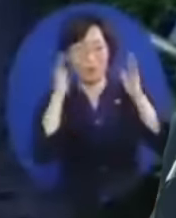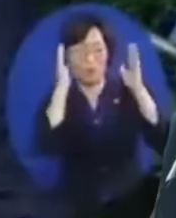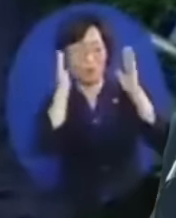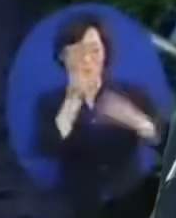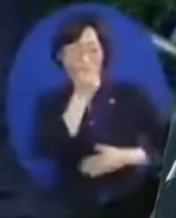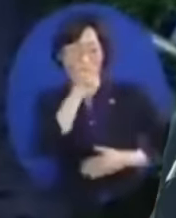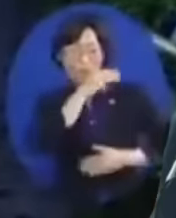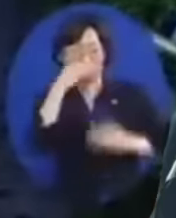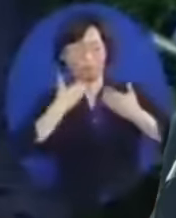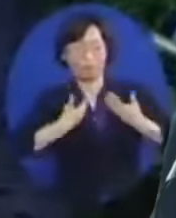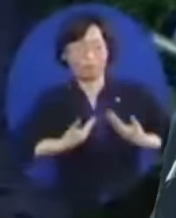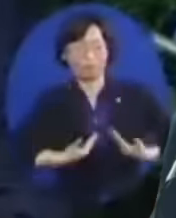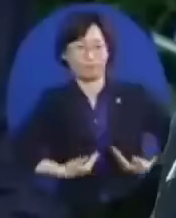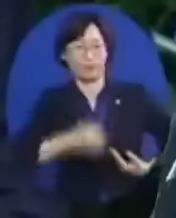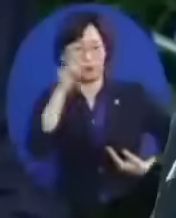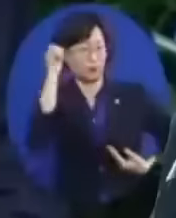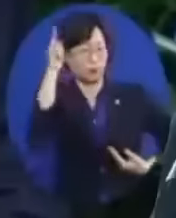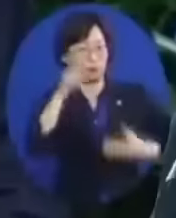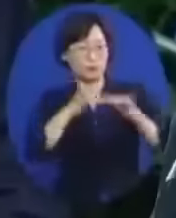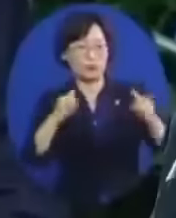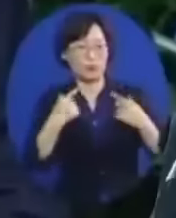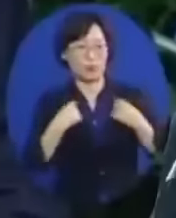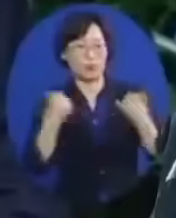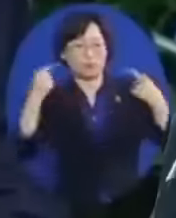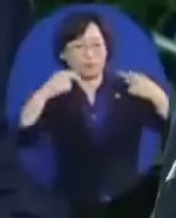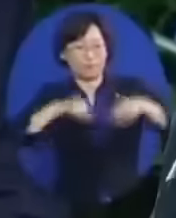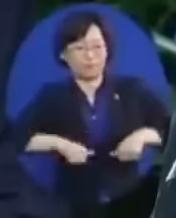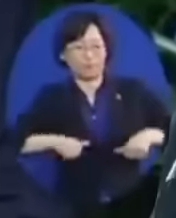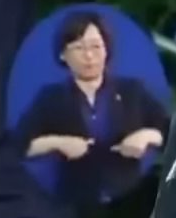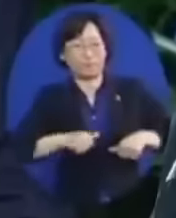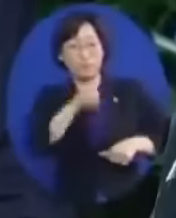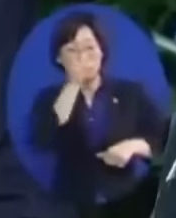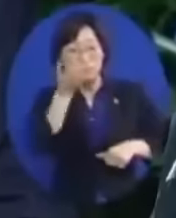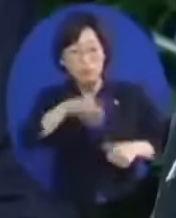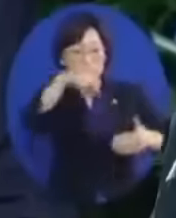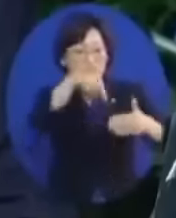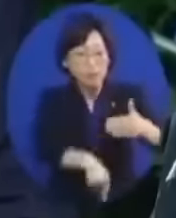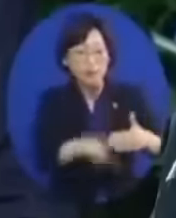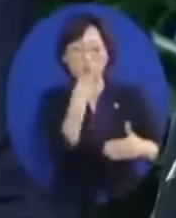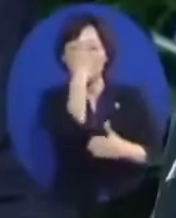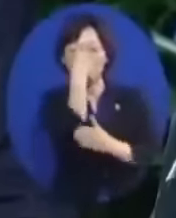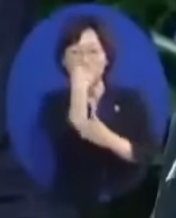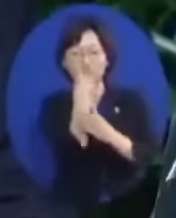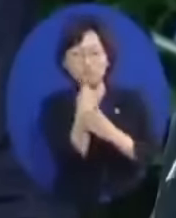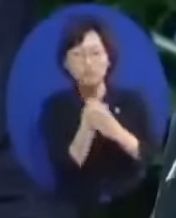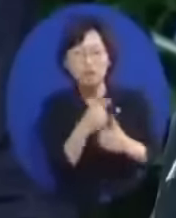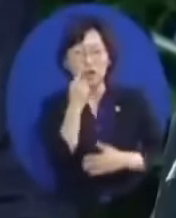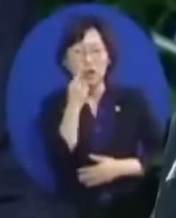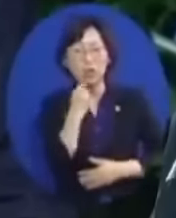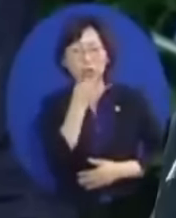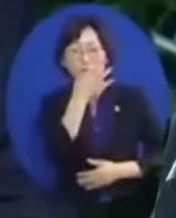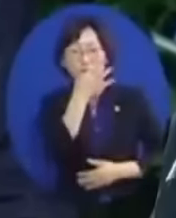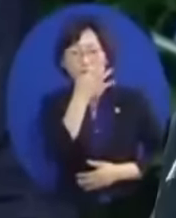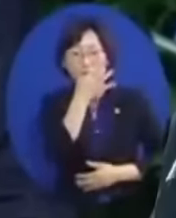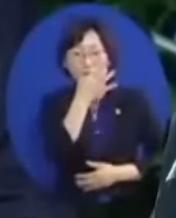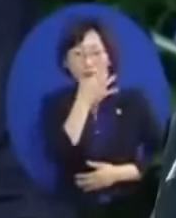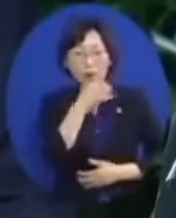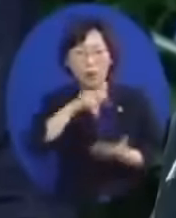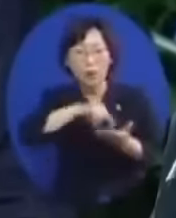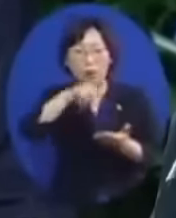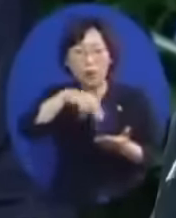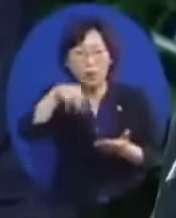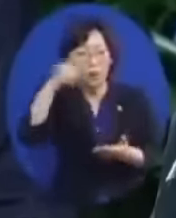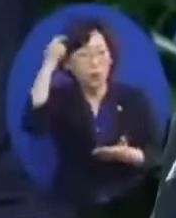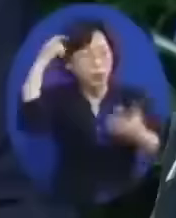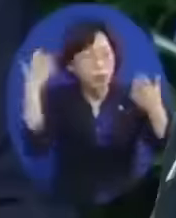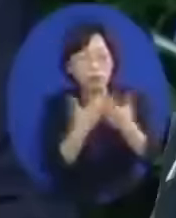받고 점잖하고 훌륭한 사람처럼 옷을 깨끗이 입고 있지만 내부에는 부패한 탐욕과 욕심과 방탕의 정신이